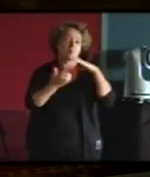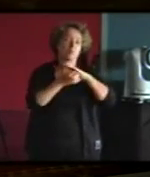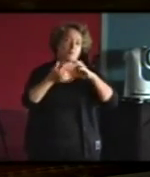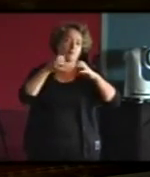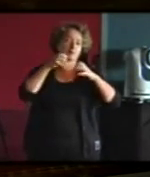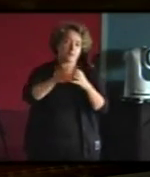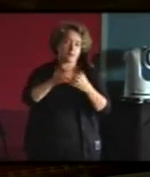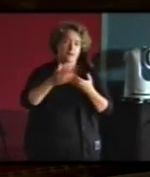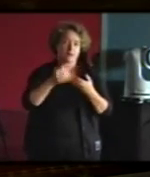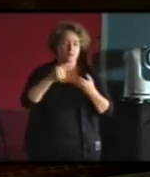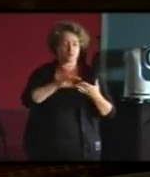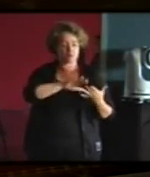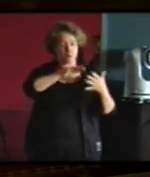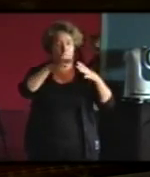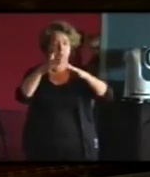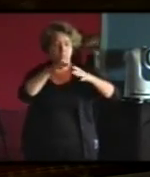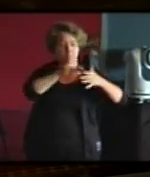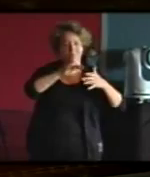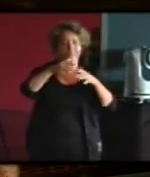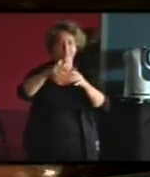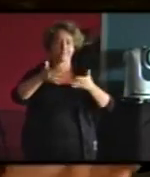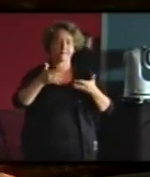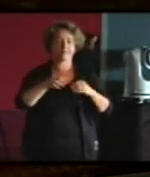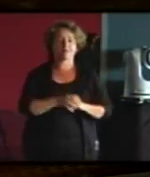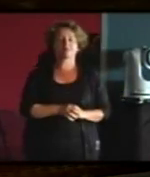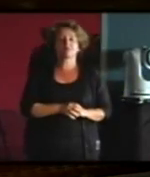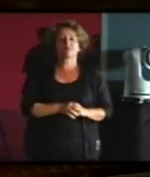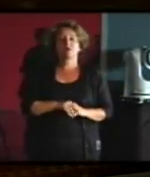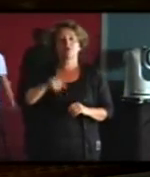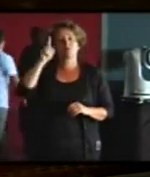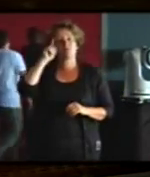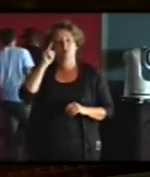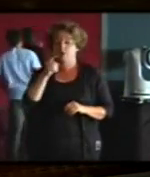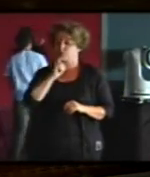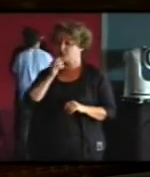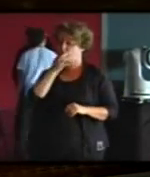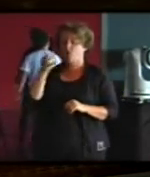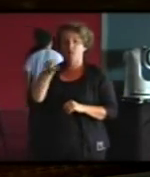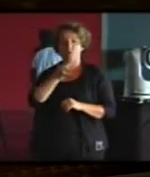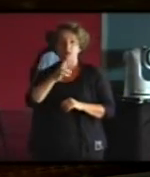c'est une cible qui bouge. Aujourd'hui, on était en train de parler de 80 kWh,